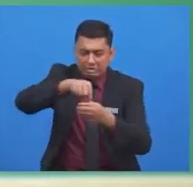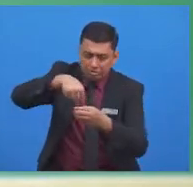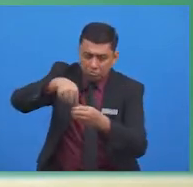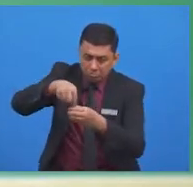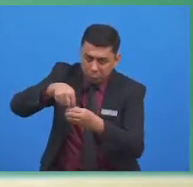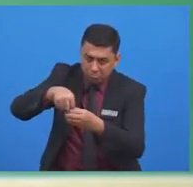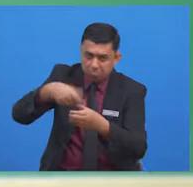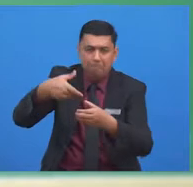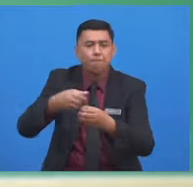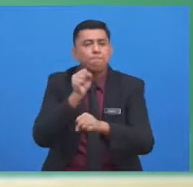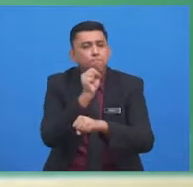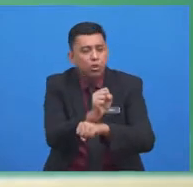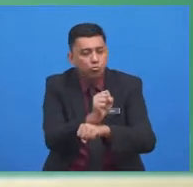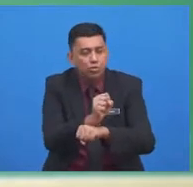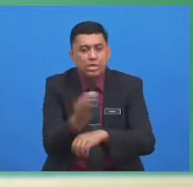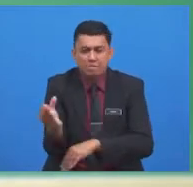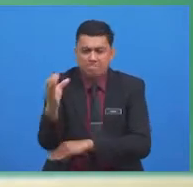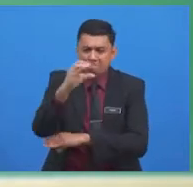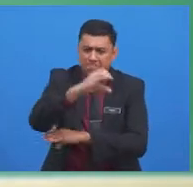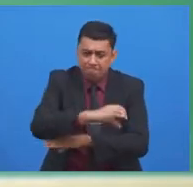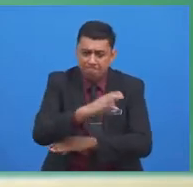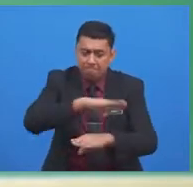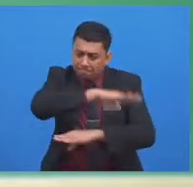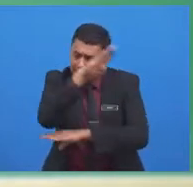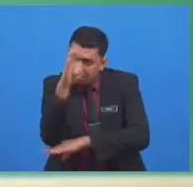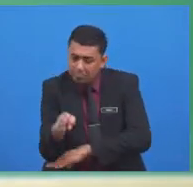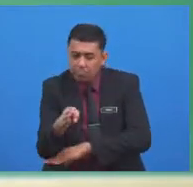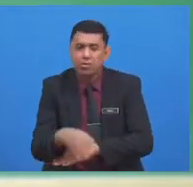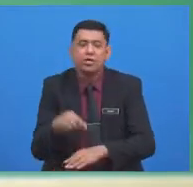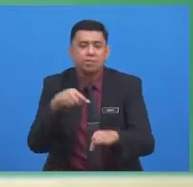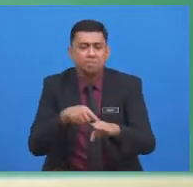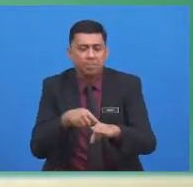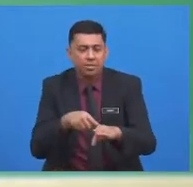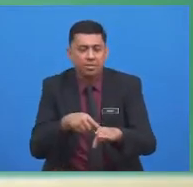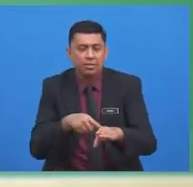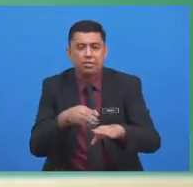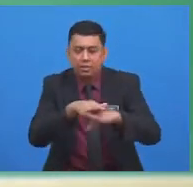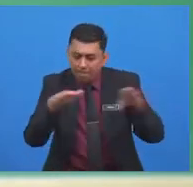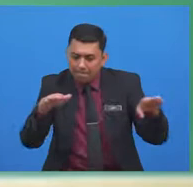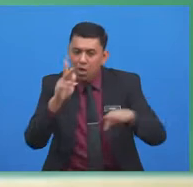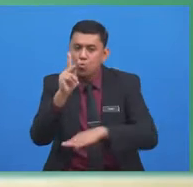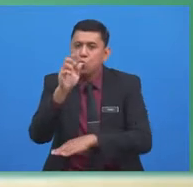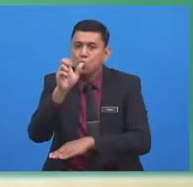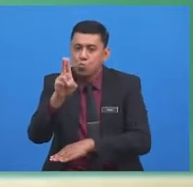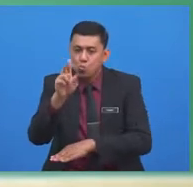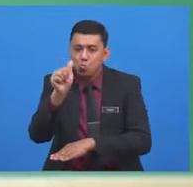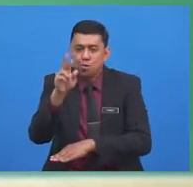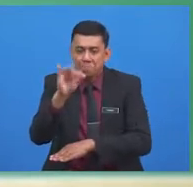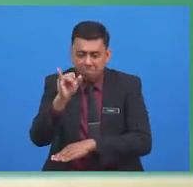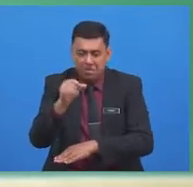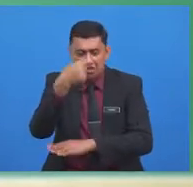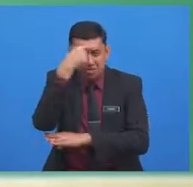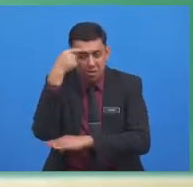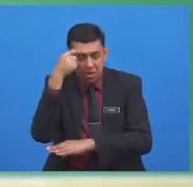di kawasan Cerun Bukit untuk mengambil batu di tapak perlombongan kuari telah menyebabkan